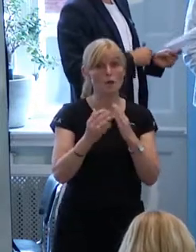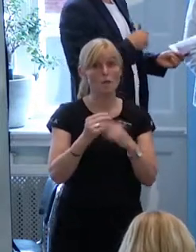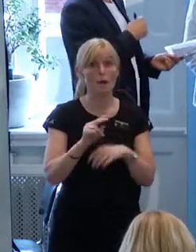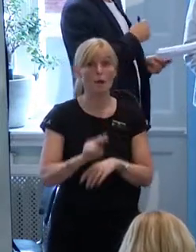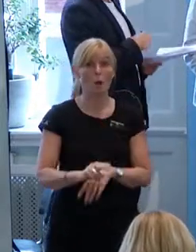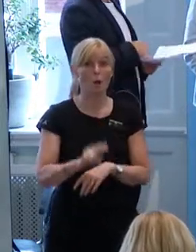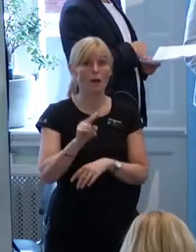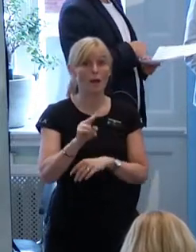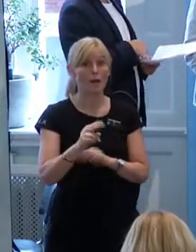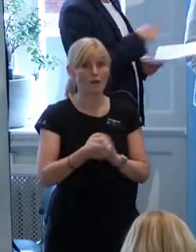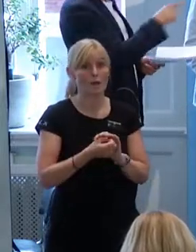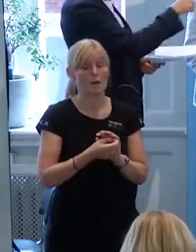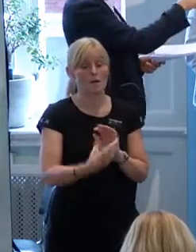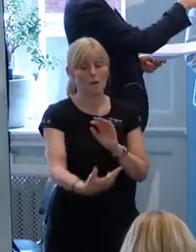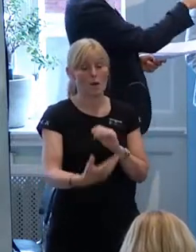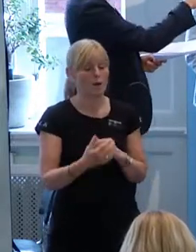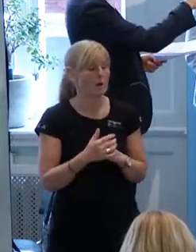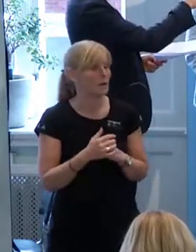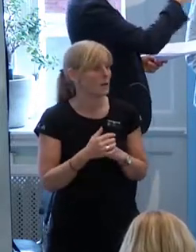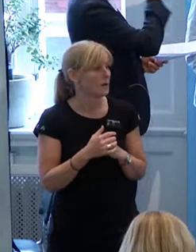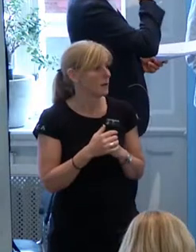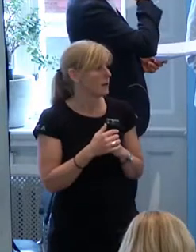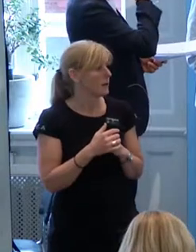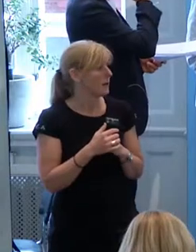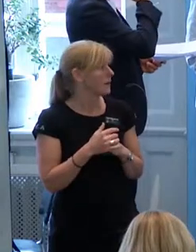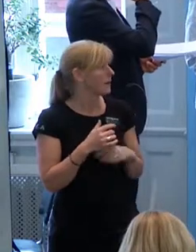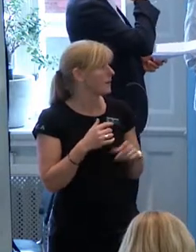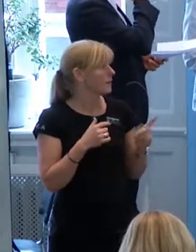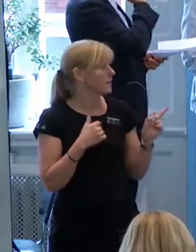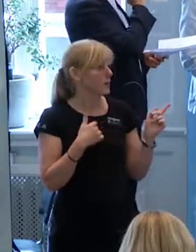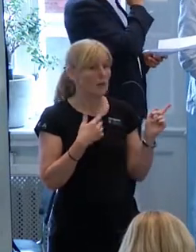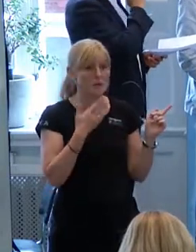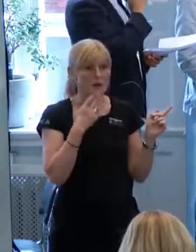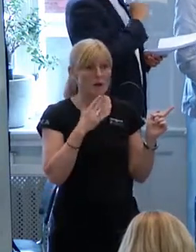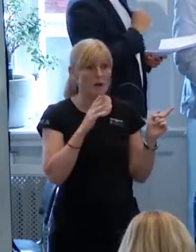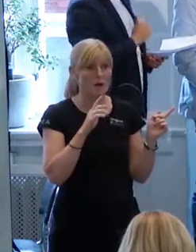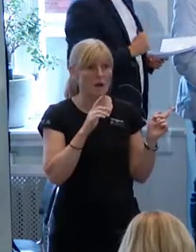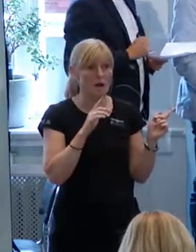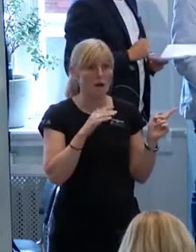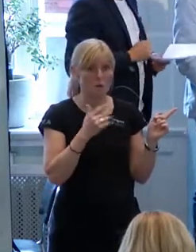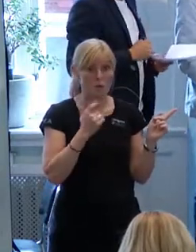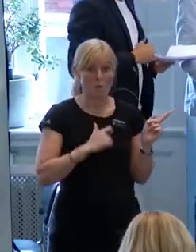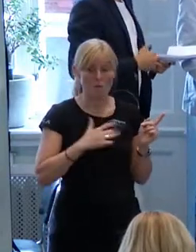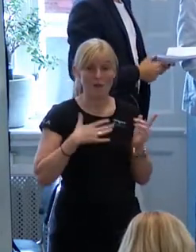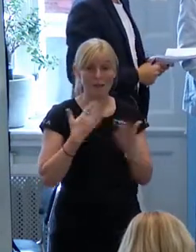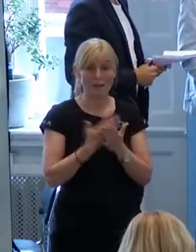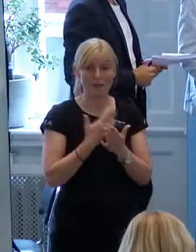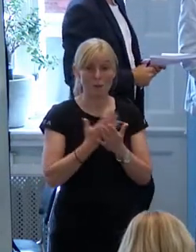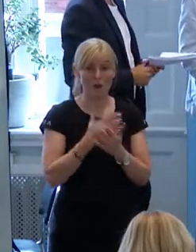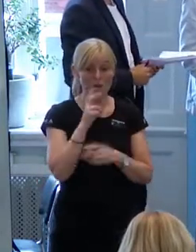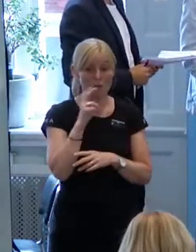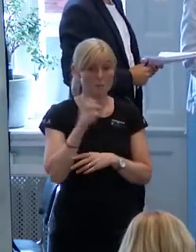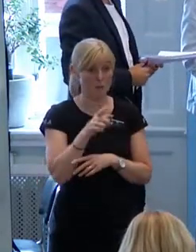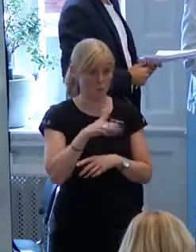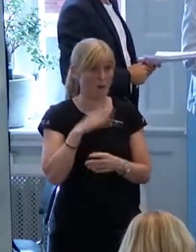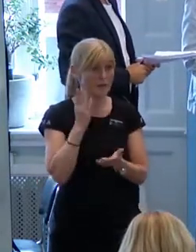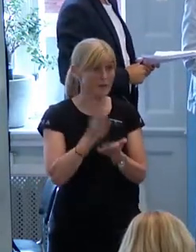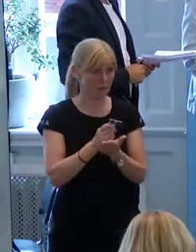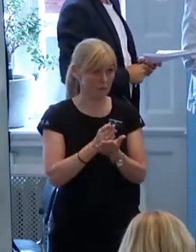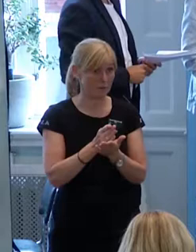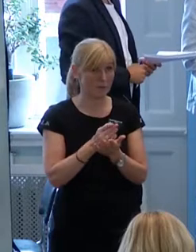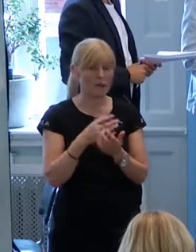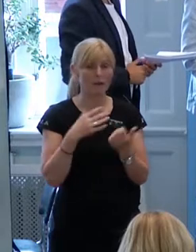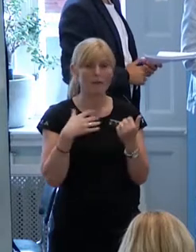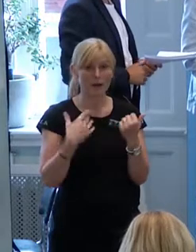impact. Vem vill ta den? Nej, men jag kan väl bara svara från vårt nationella perspektiv, så du har helt rätt. Alltså, det är